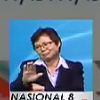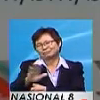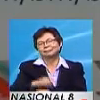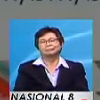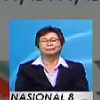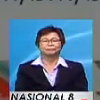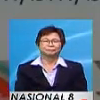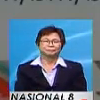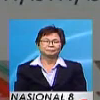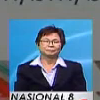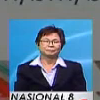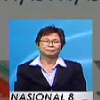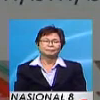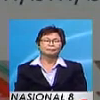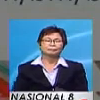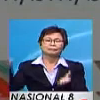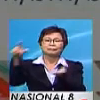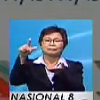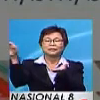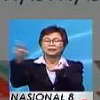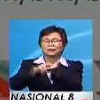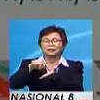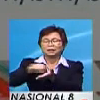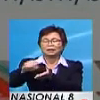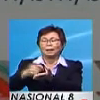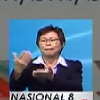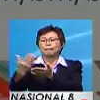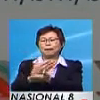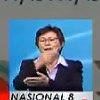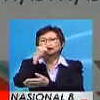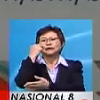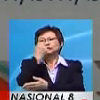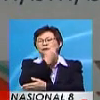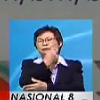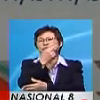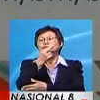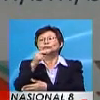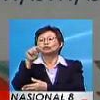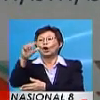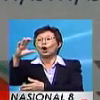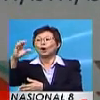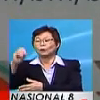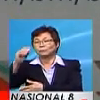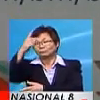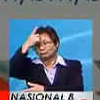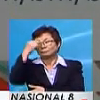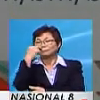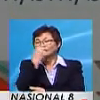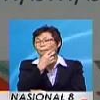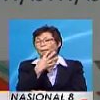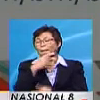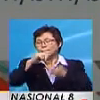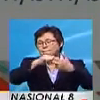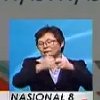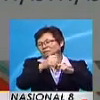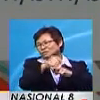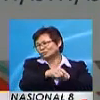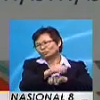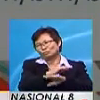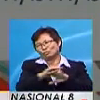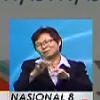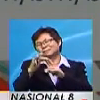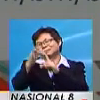mereka menerusi catatan terbaharu najibrazak.com Perdana Menteri menegaskan isu berkenaan bukanlah